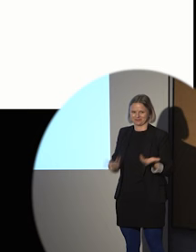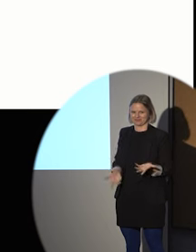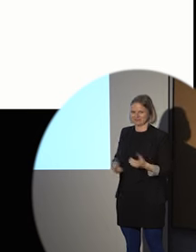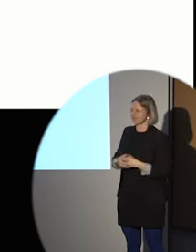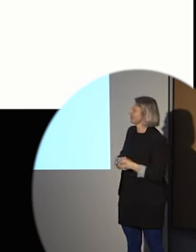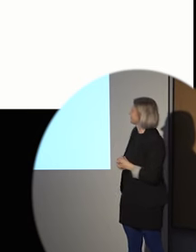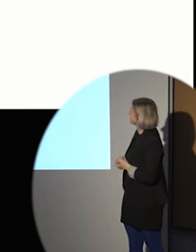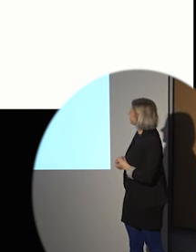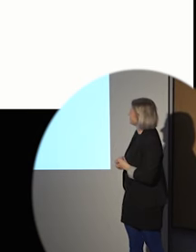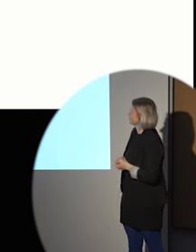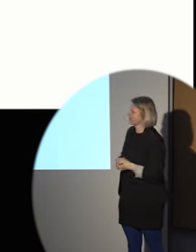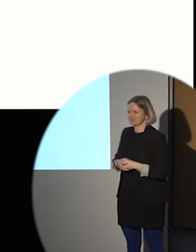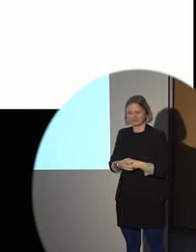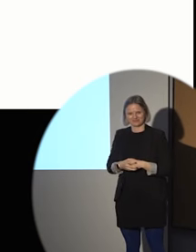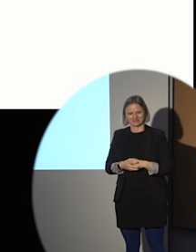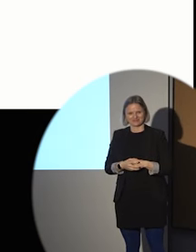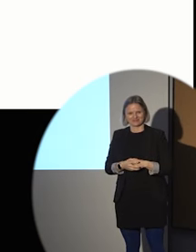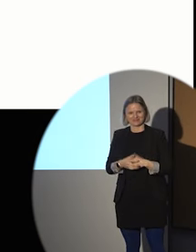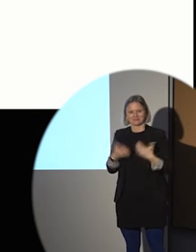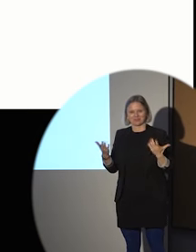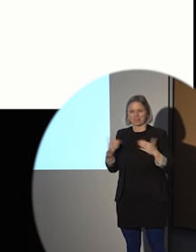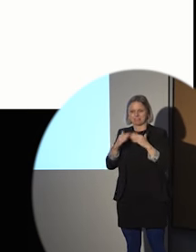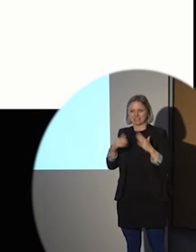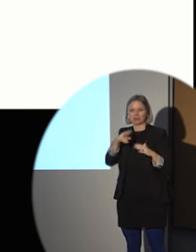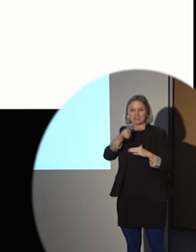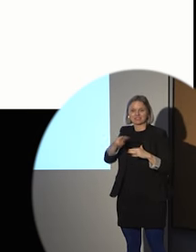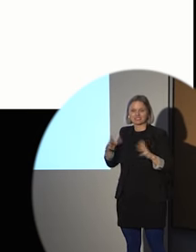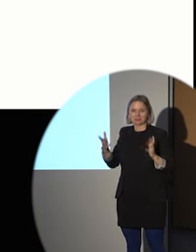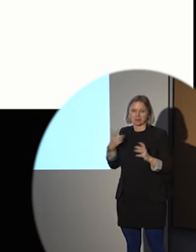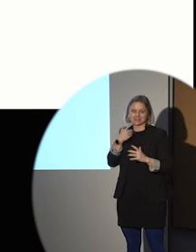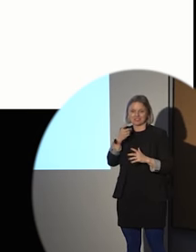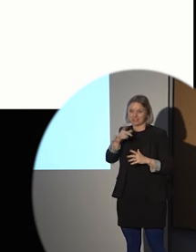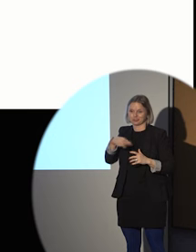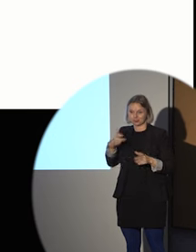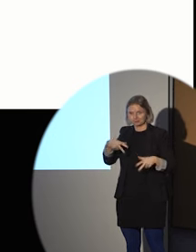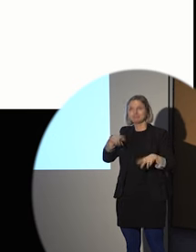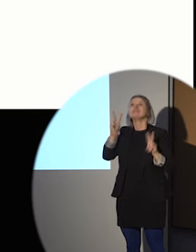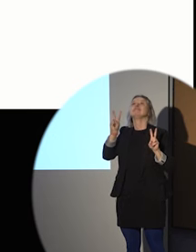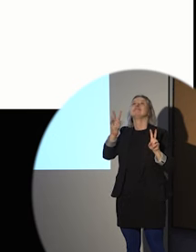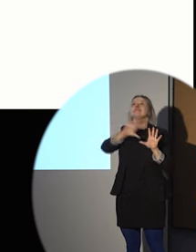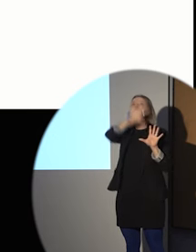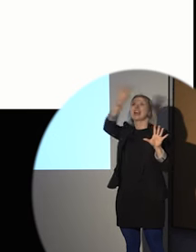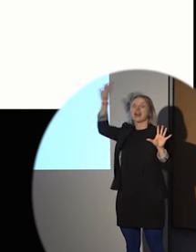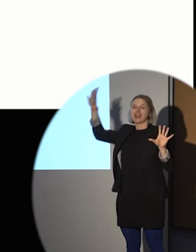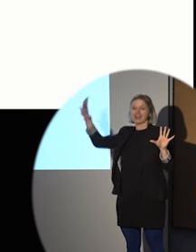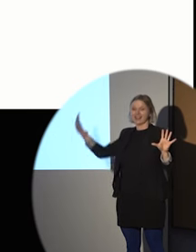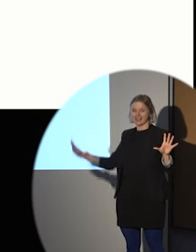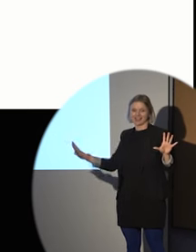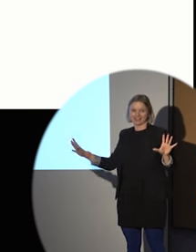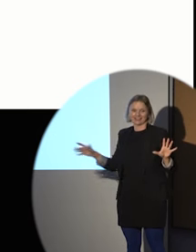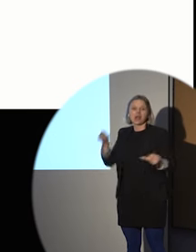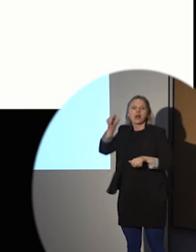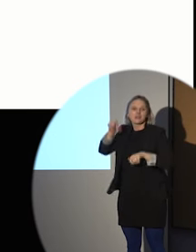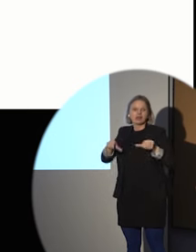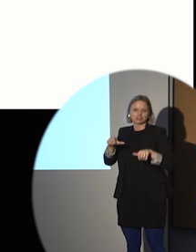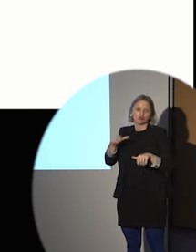Alors, pour visiter notre maison, la première chose, c'est de regarder un petit peu le ciel, et c'est ce que font les astronomes professionnels ou